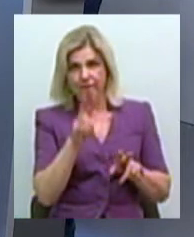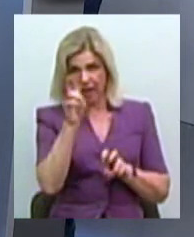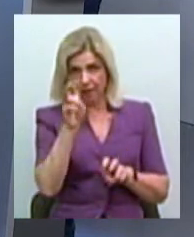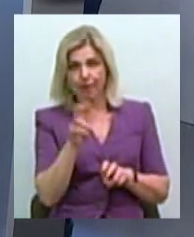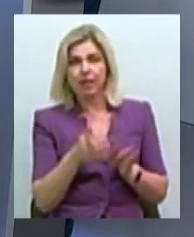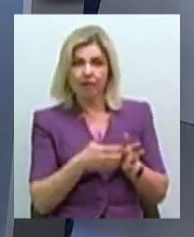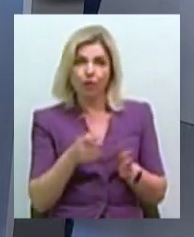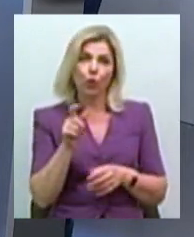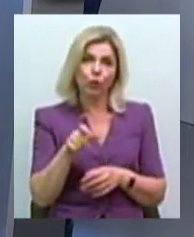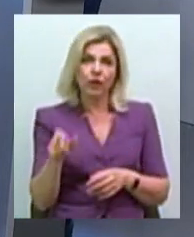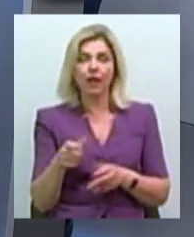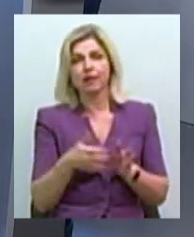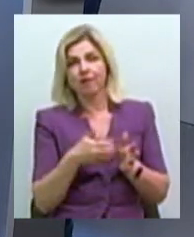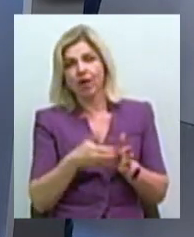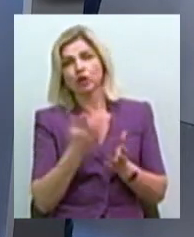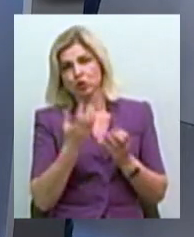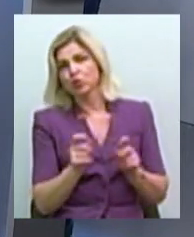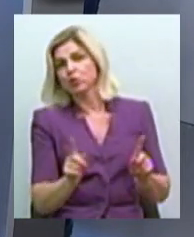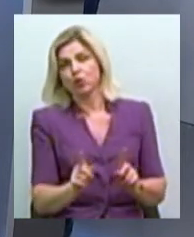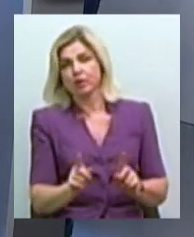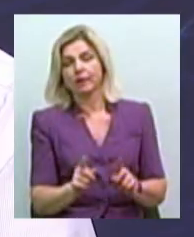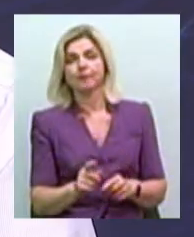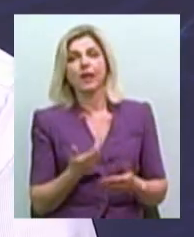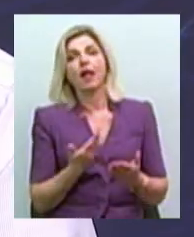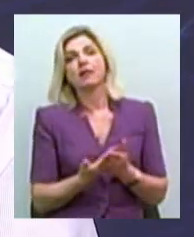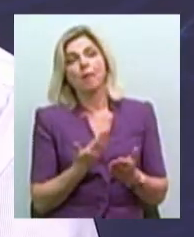в Одесі, допустимо, зробили